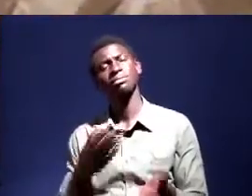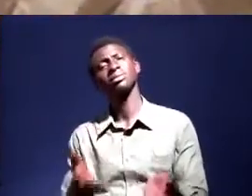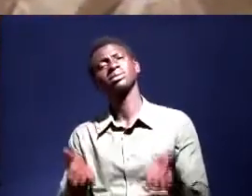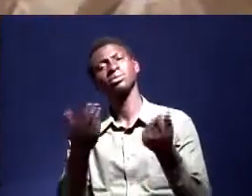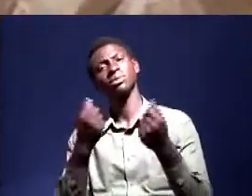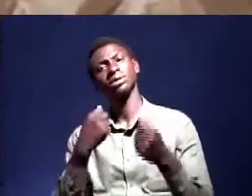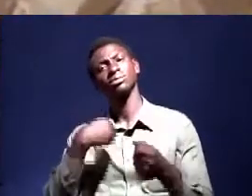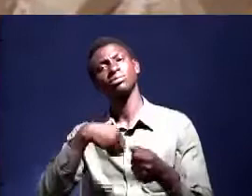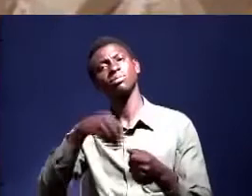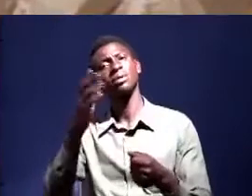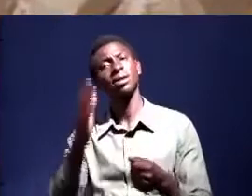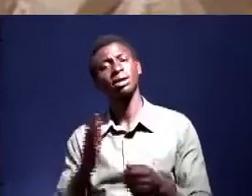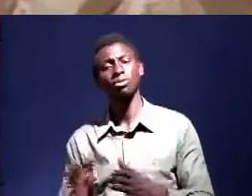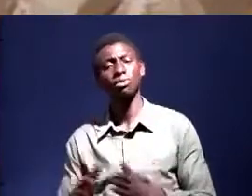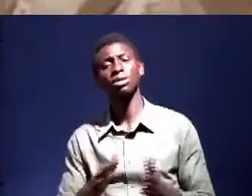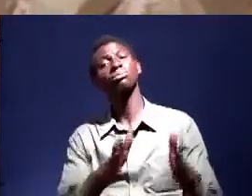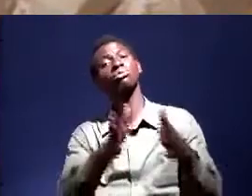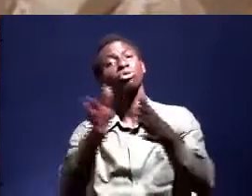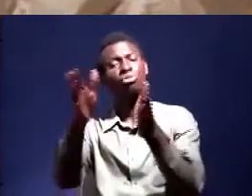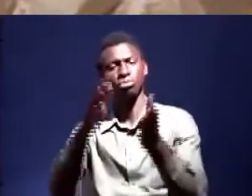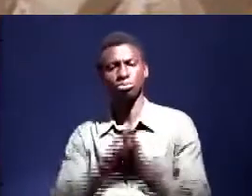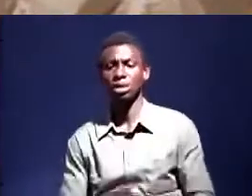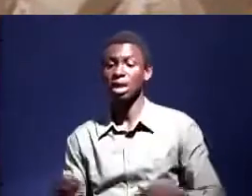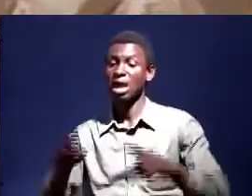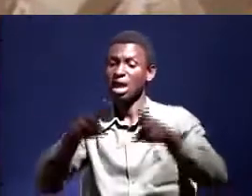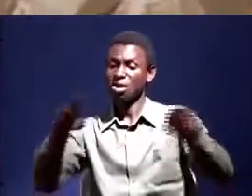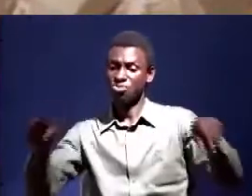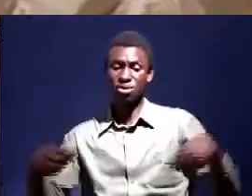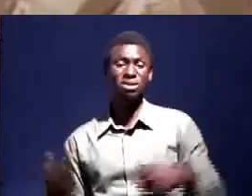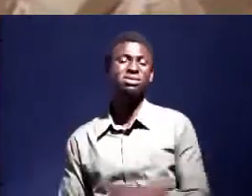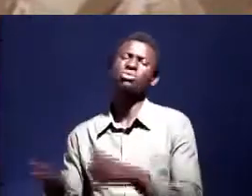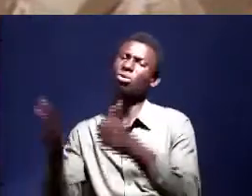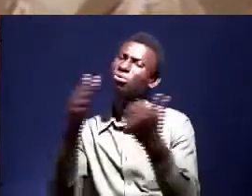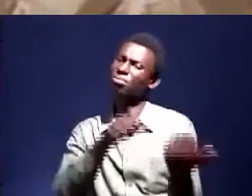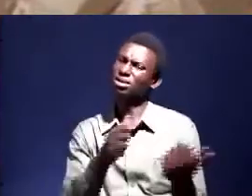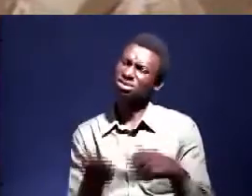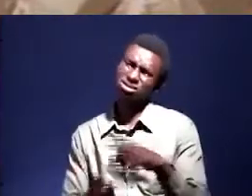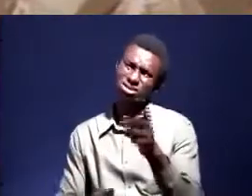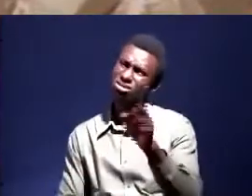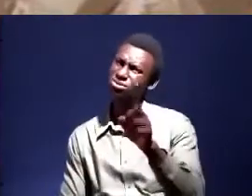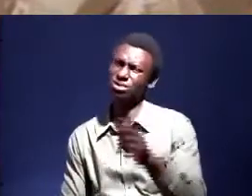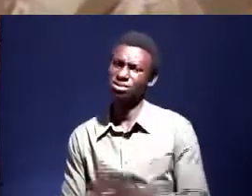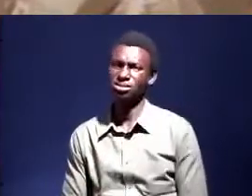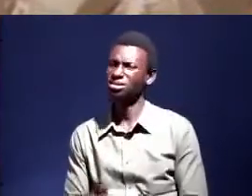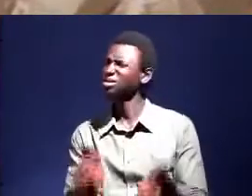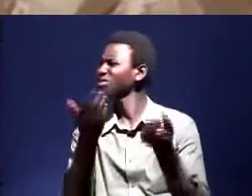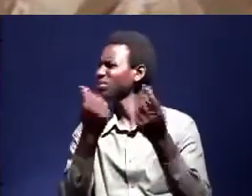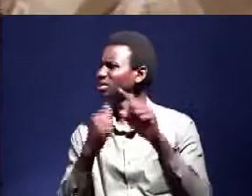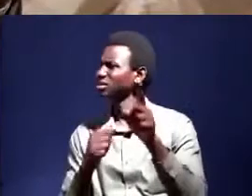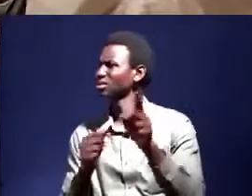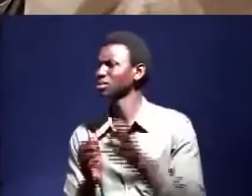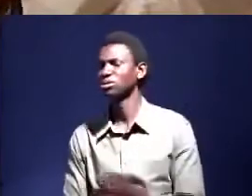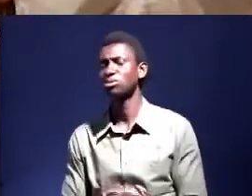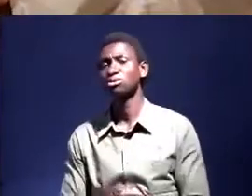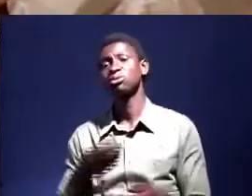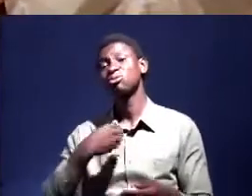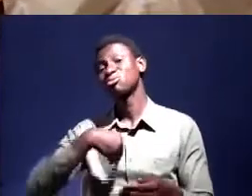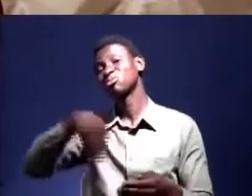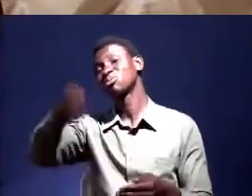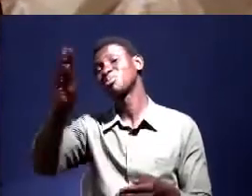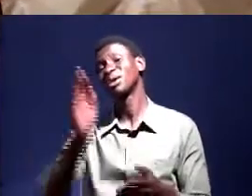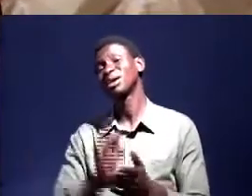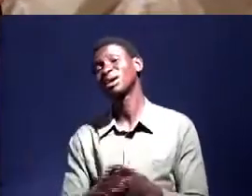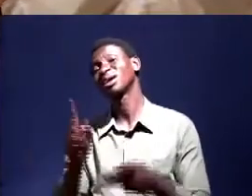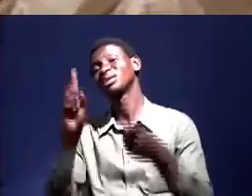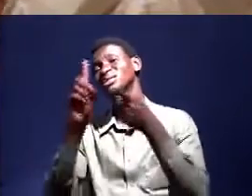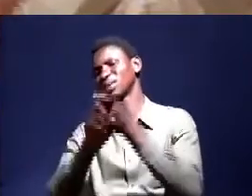take you to the lake. Siwezi kukupeleka kwenye ziwa. Can't take you to the church. Siwezi kukupeleka kanisani. Pastor,